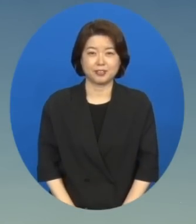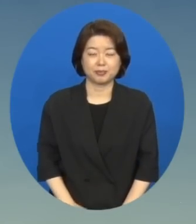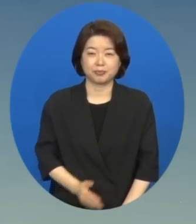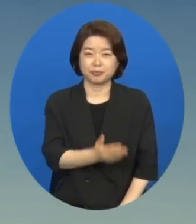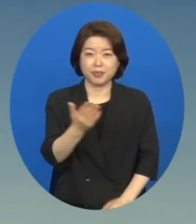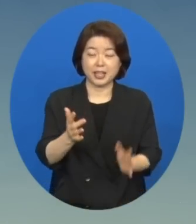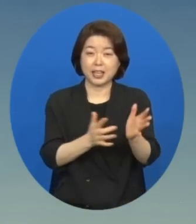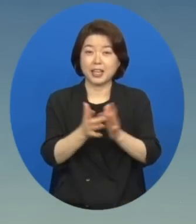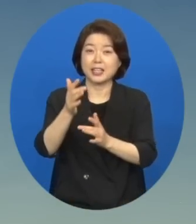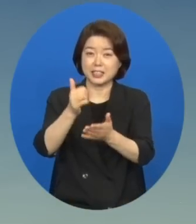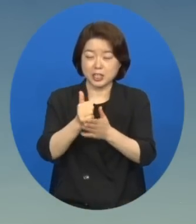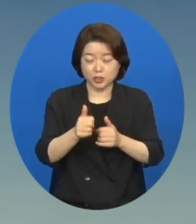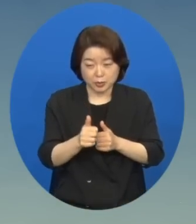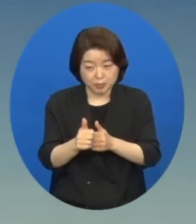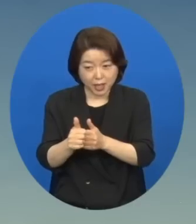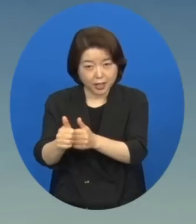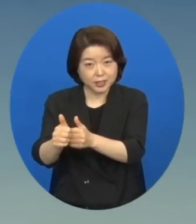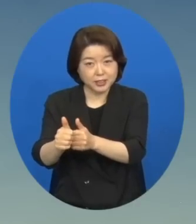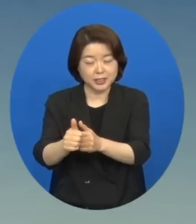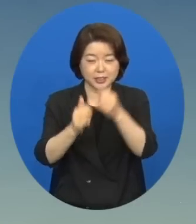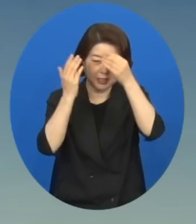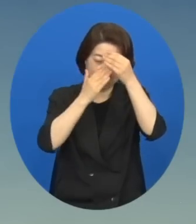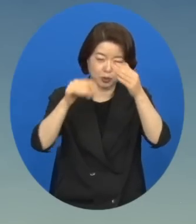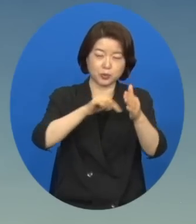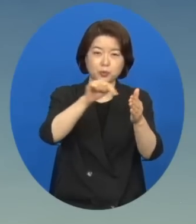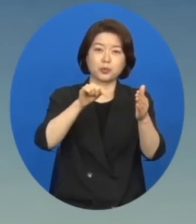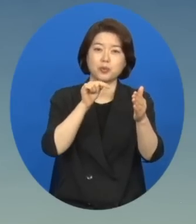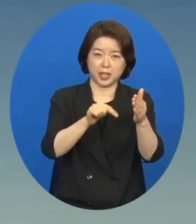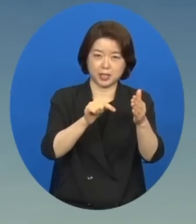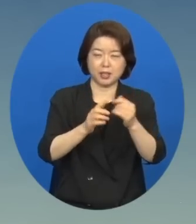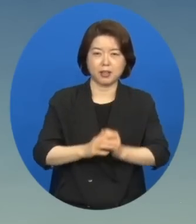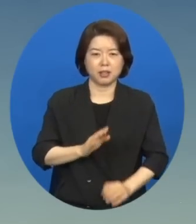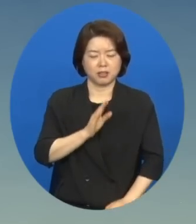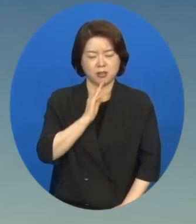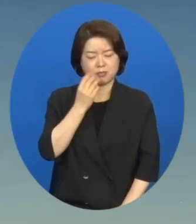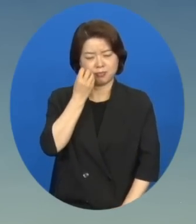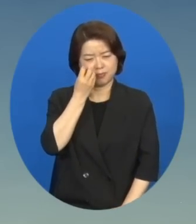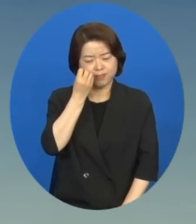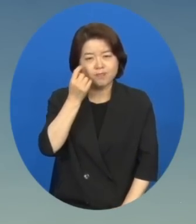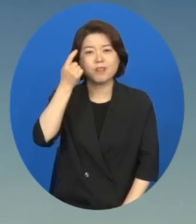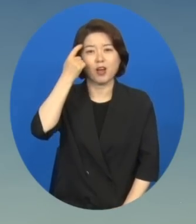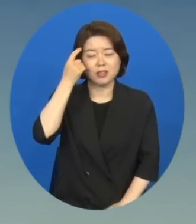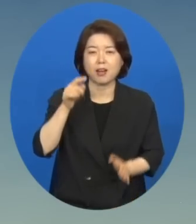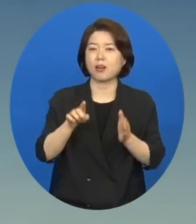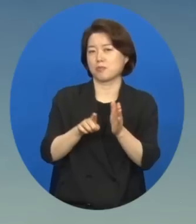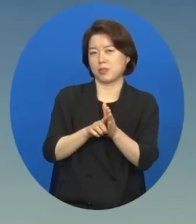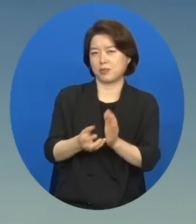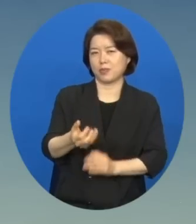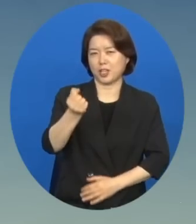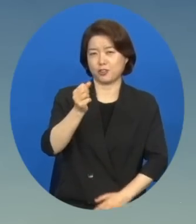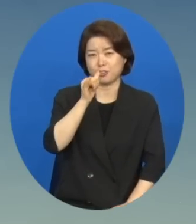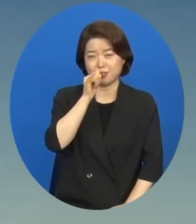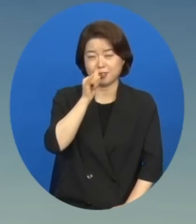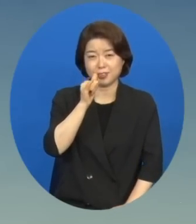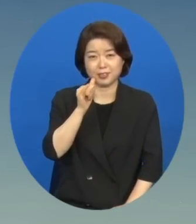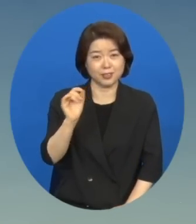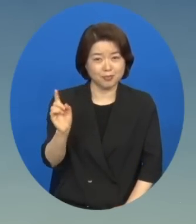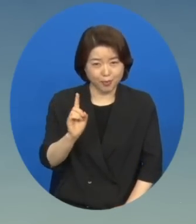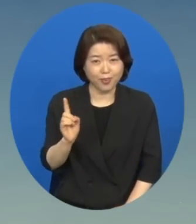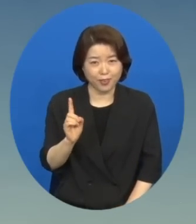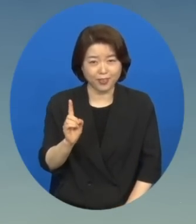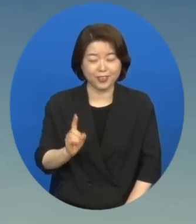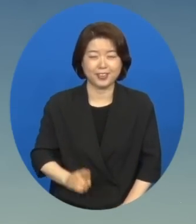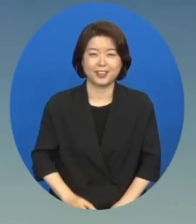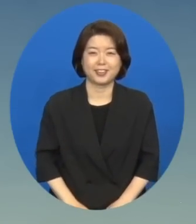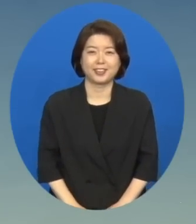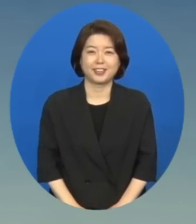여러분, 예수님을 따른다는 성도들 안에 참 이상한 생각과 믿음이 있다는 걸 아십니까? 그게